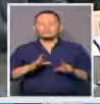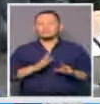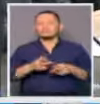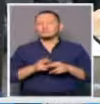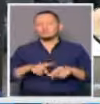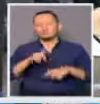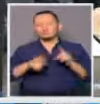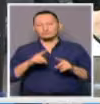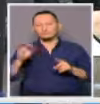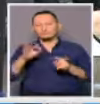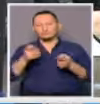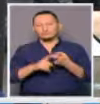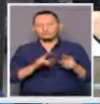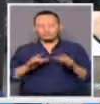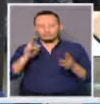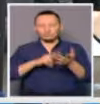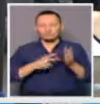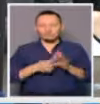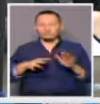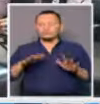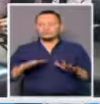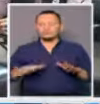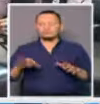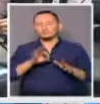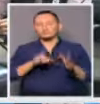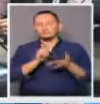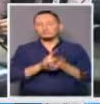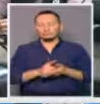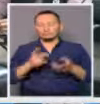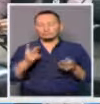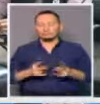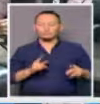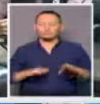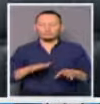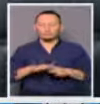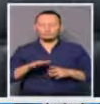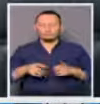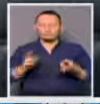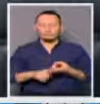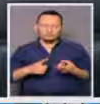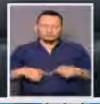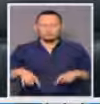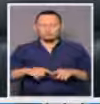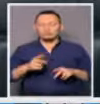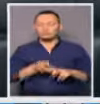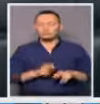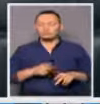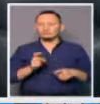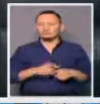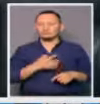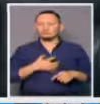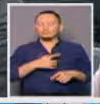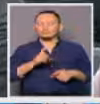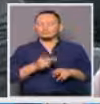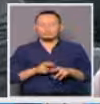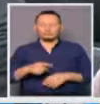вопрос экспортно-ориентированной индустриализации должен стать основным элементом экономической политики. При этом важно учитывать, что